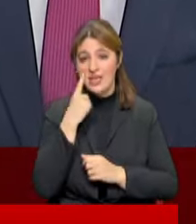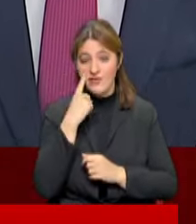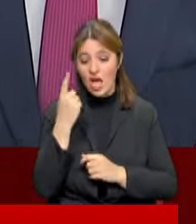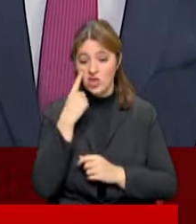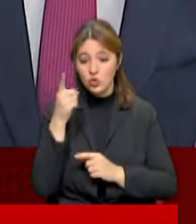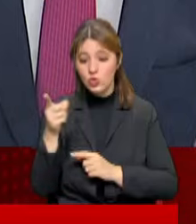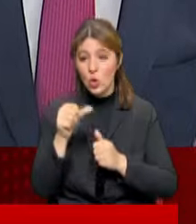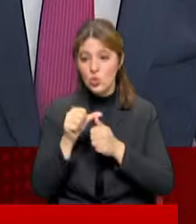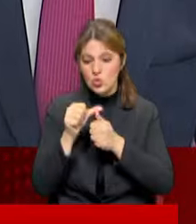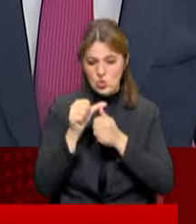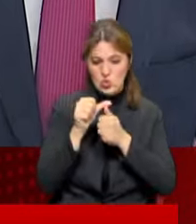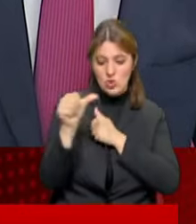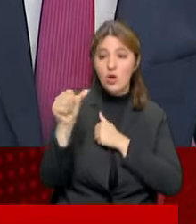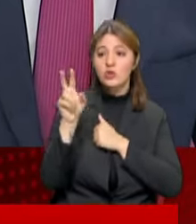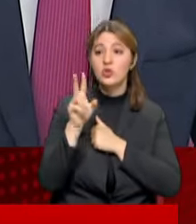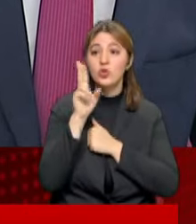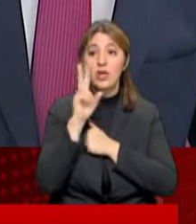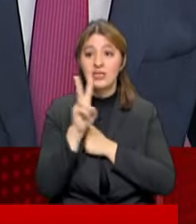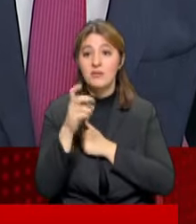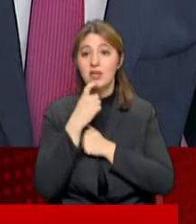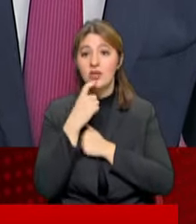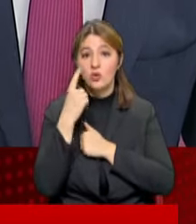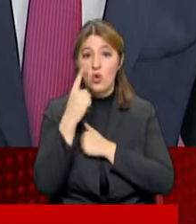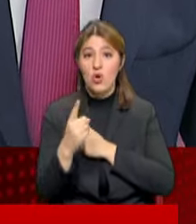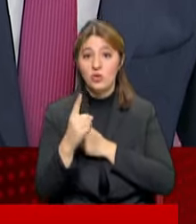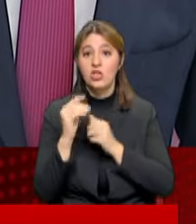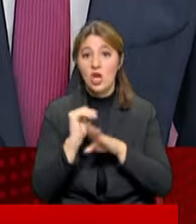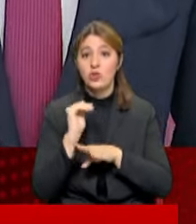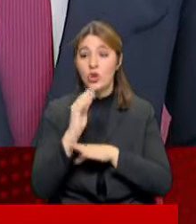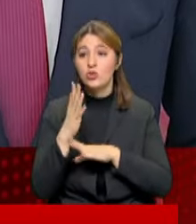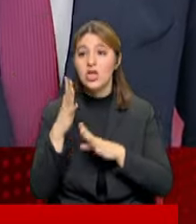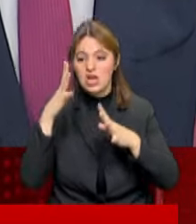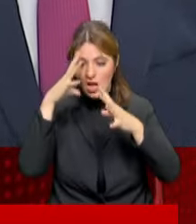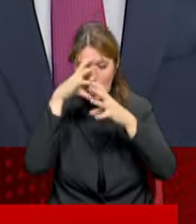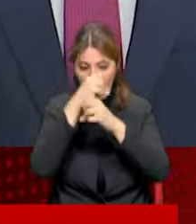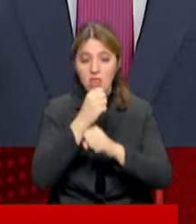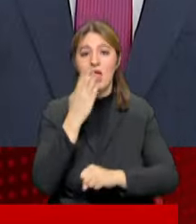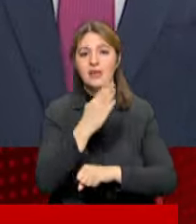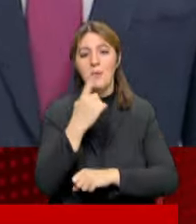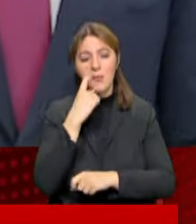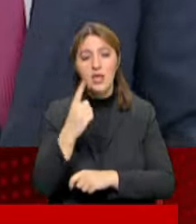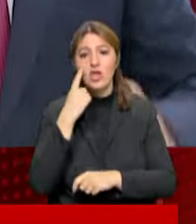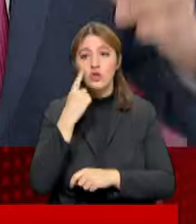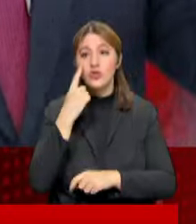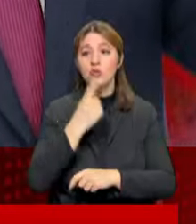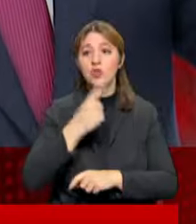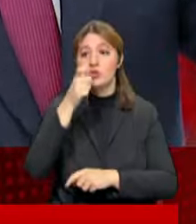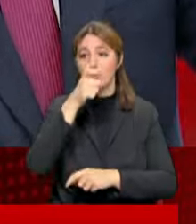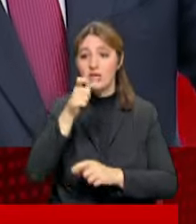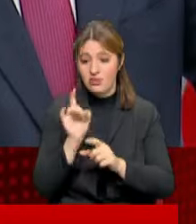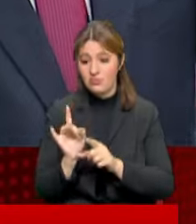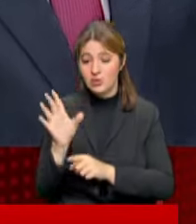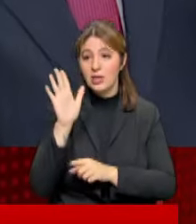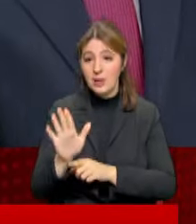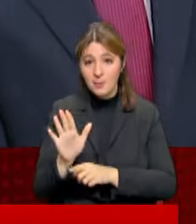Atatürk'ten uzaklaştıkça Son 20 20 yılı görüyoruz İlker Bey yaşıyoruz Karanlığa gider bakın Atatürk'ü ve Cumhuriyeti Türkiye'den